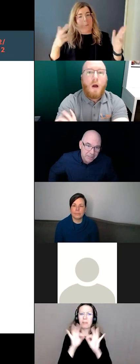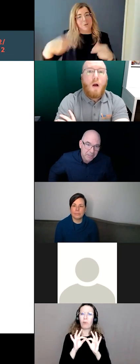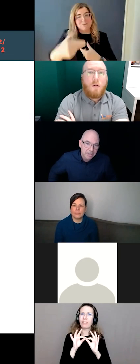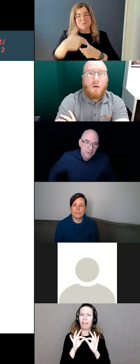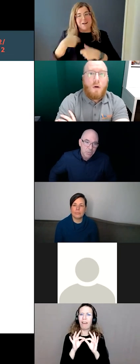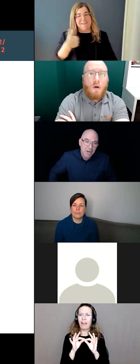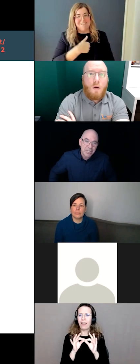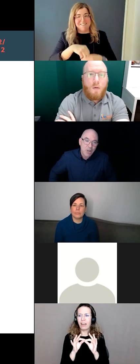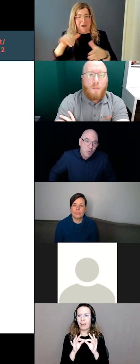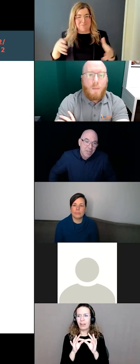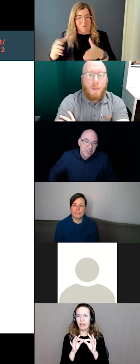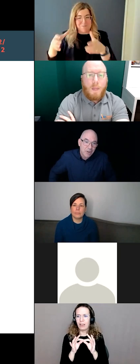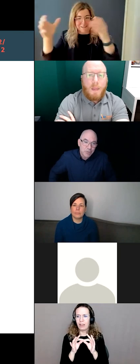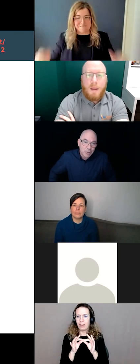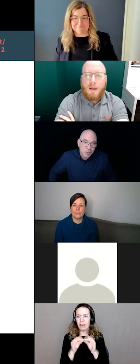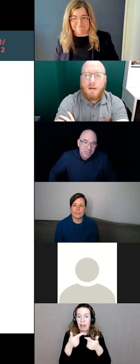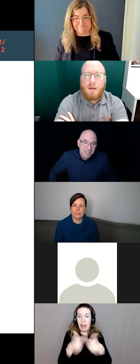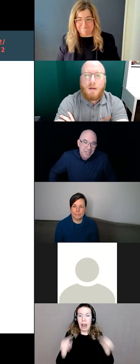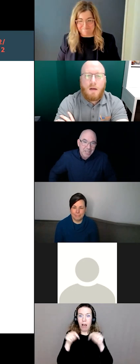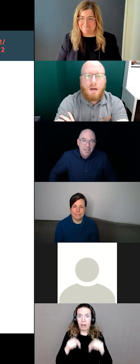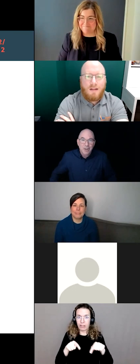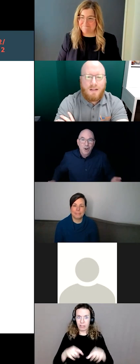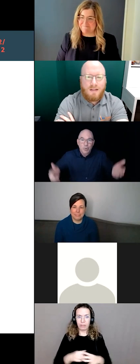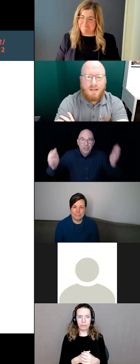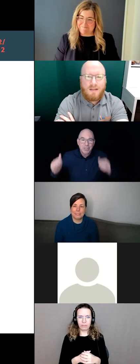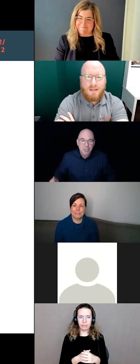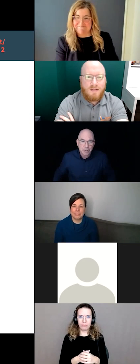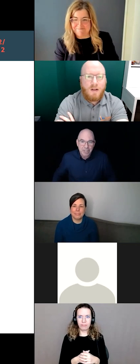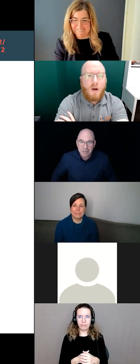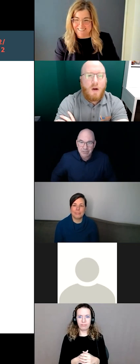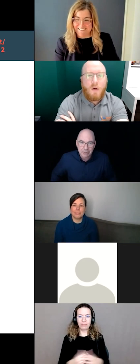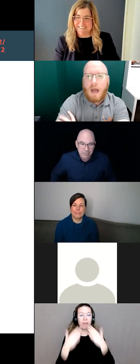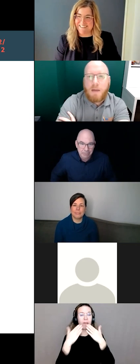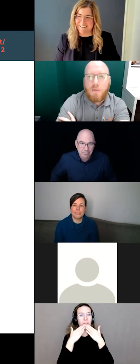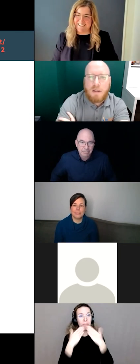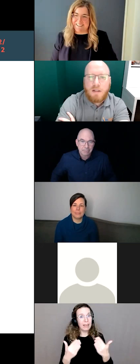la langue. Donc, merci tous de nous joindre aujourd'hui.